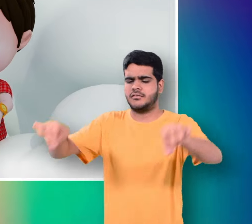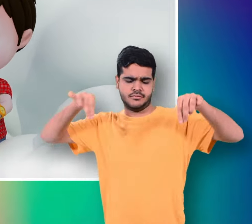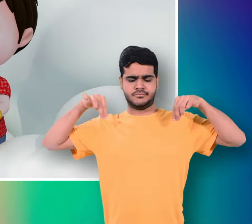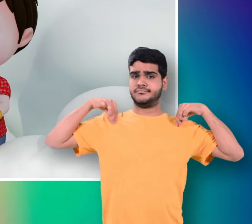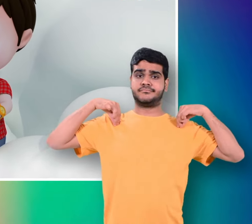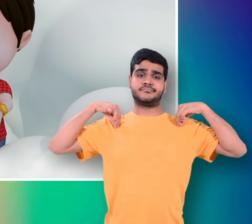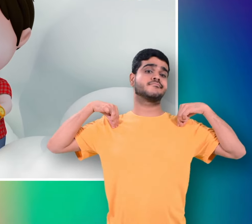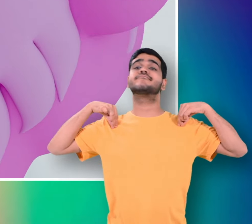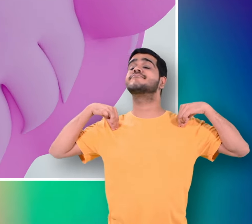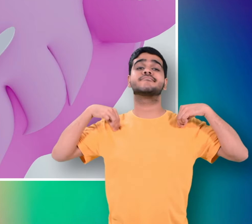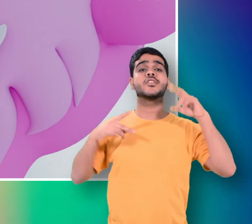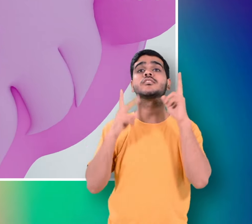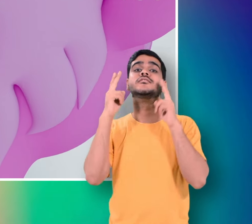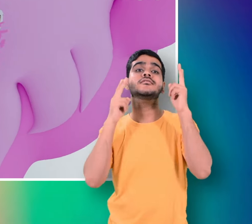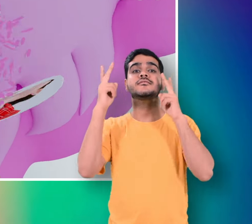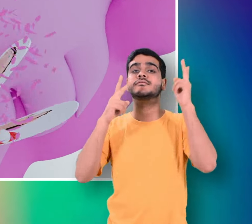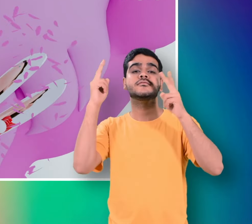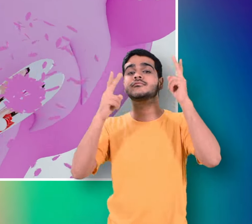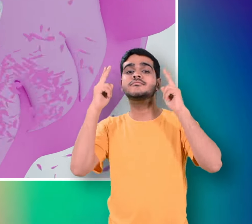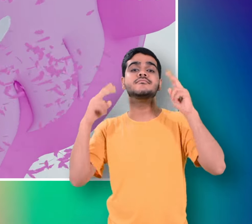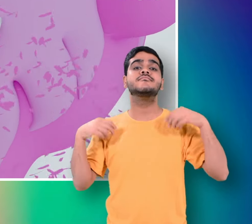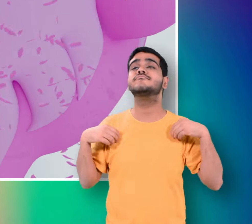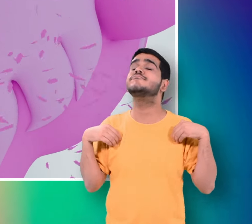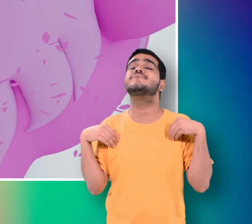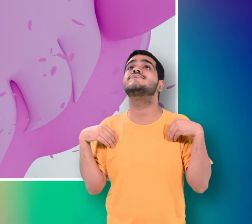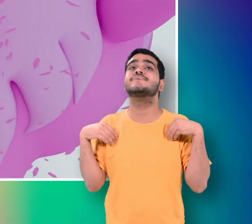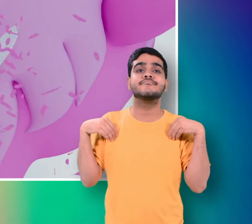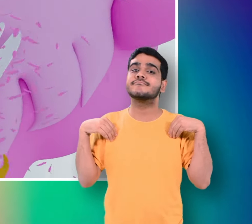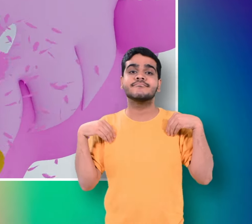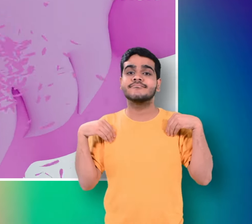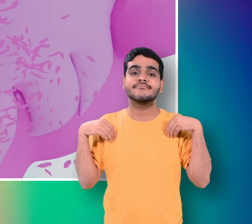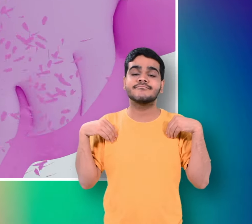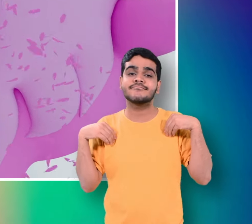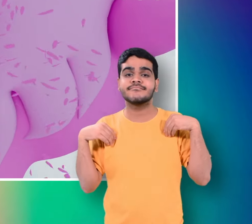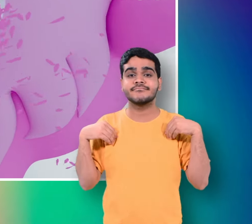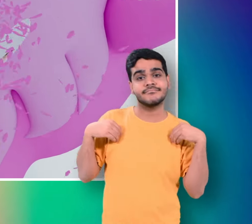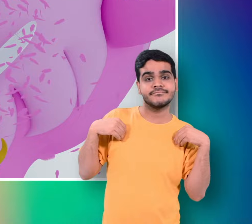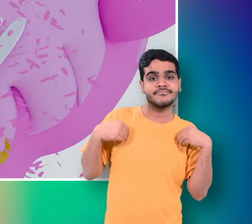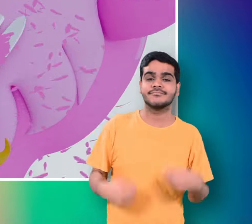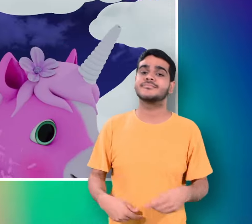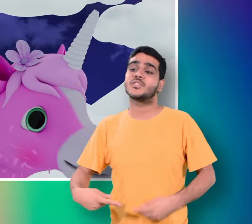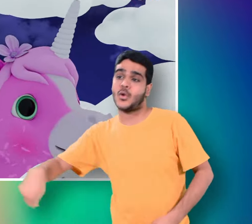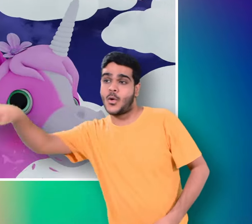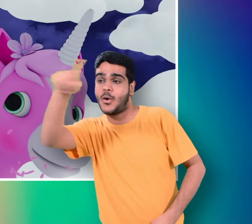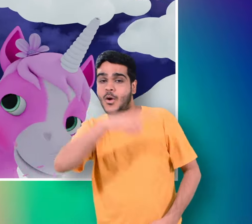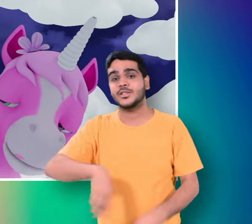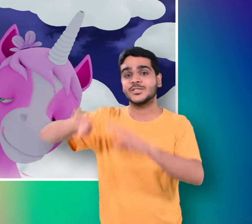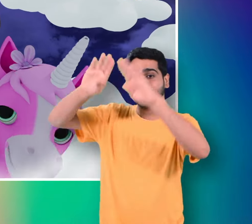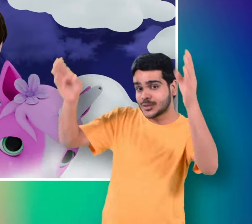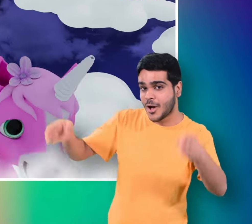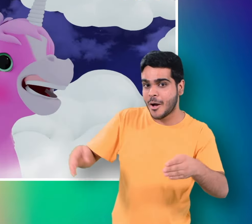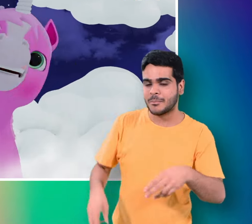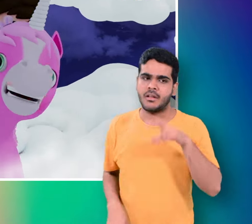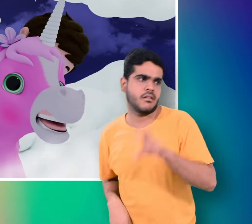हजामत जो बनाई चग बक चग बक चक बक चग बक घोड़ा